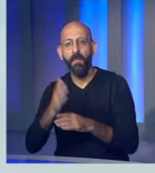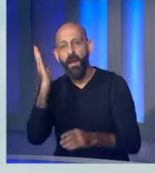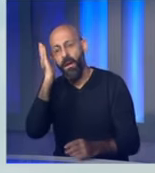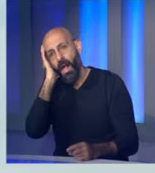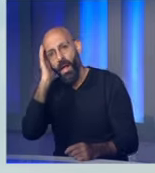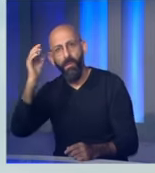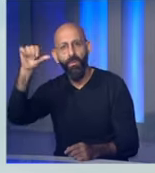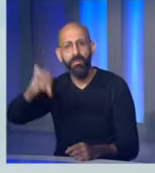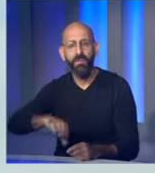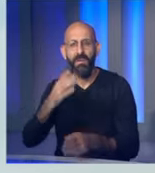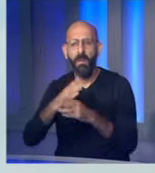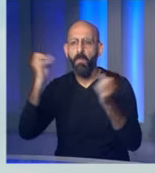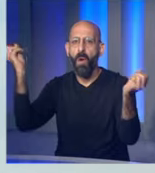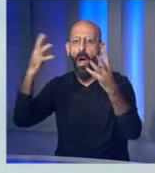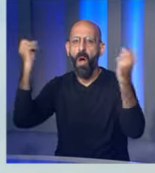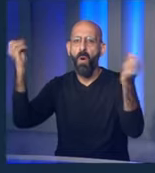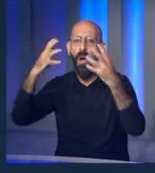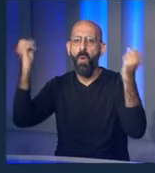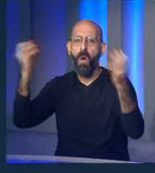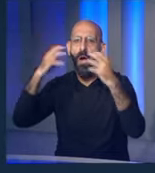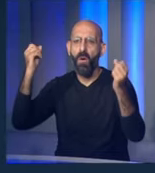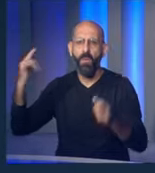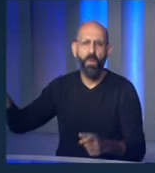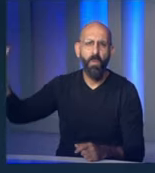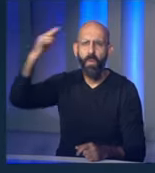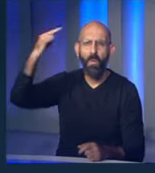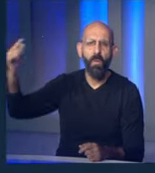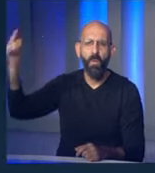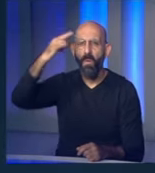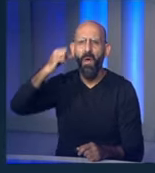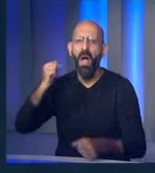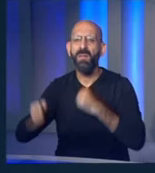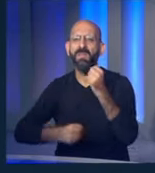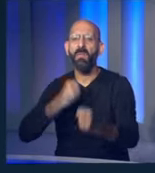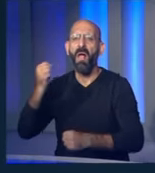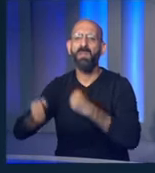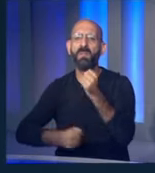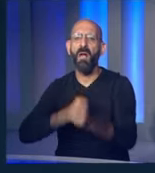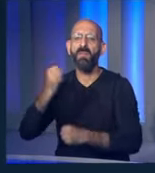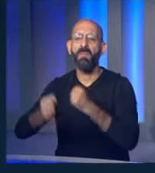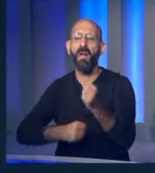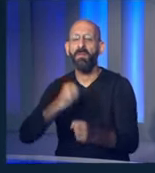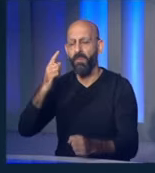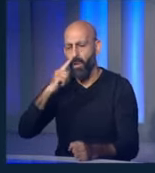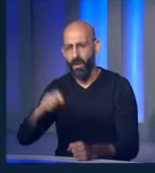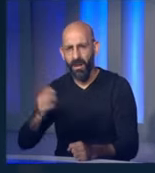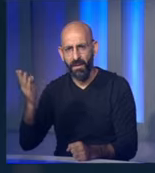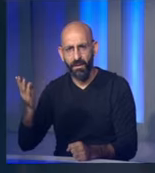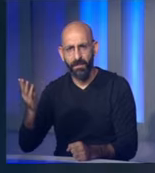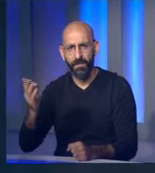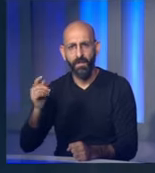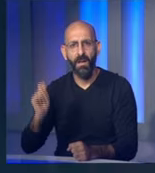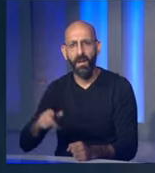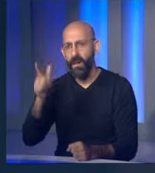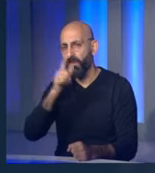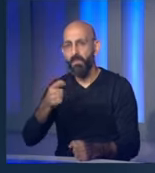منهكين بسبب الليالي التي لا ينامون فيها بسبب صفرات الانذار من الغارات الجويه والمعاناه والان